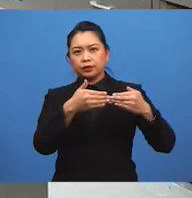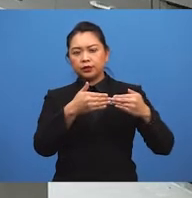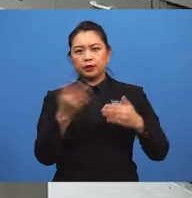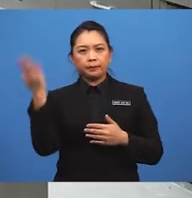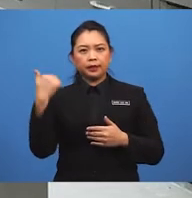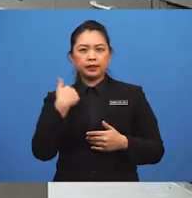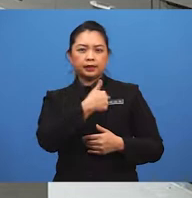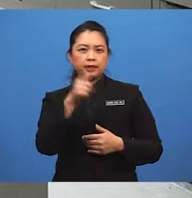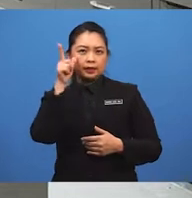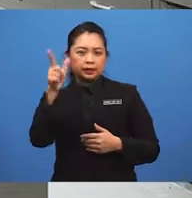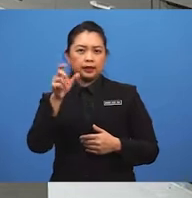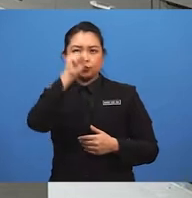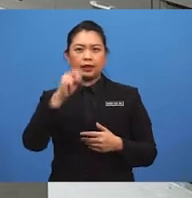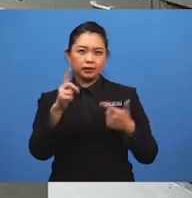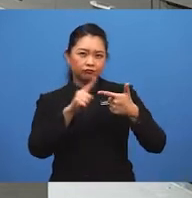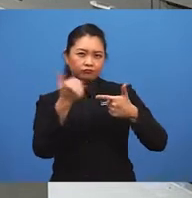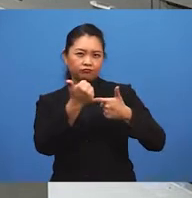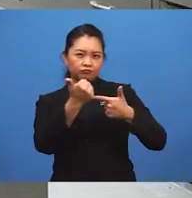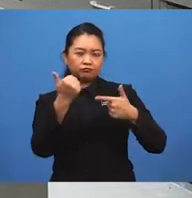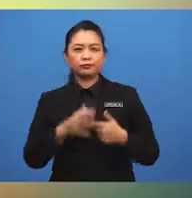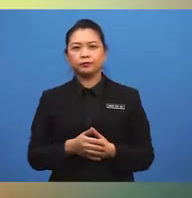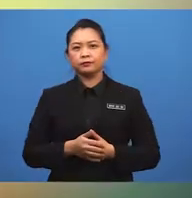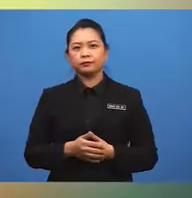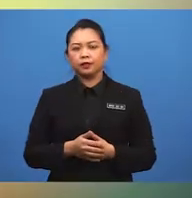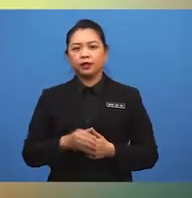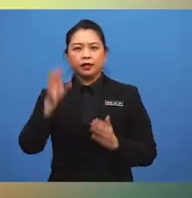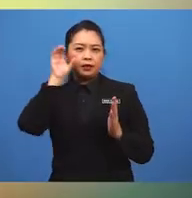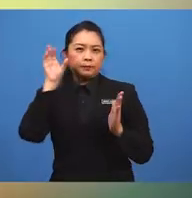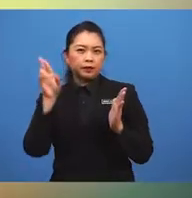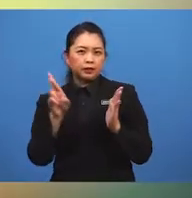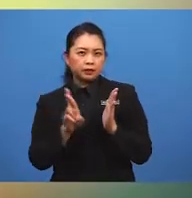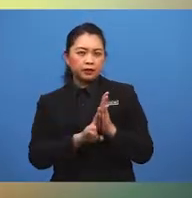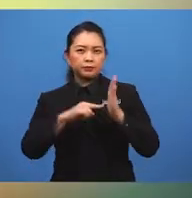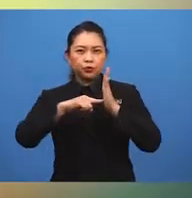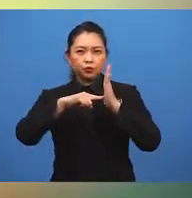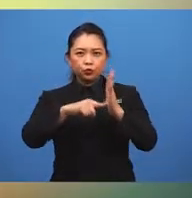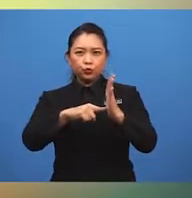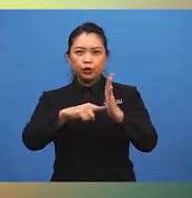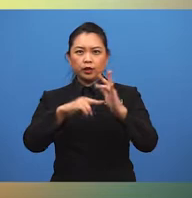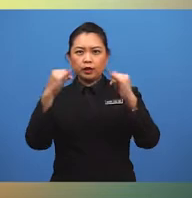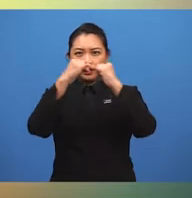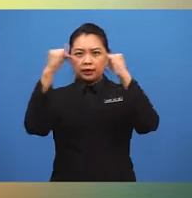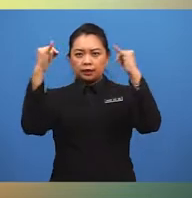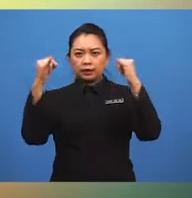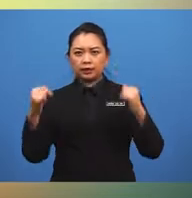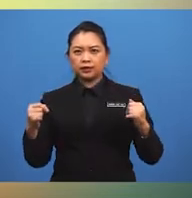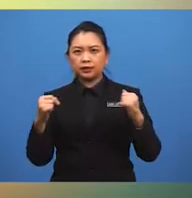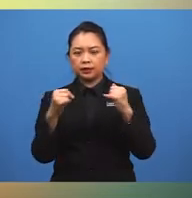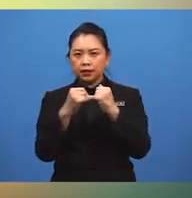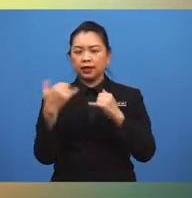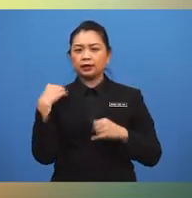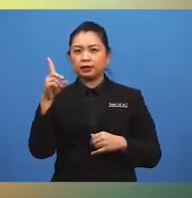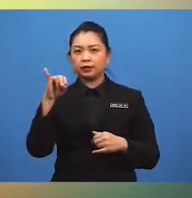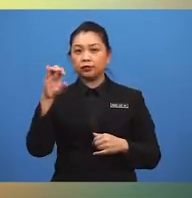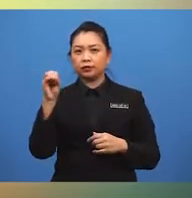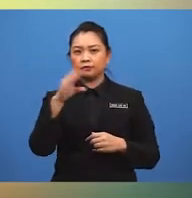Seterusnya, mari kita lihat soalan kedua. Gambar rajah menunjukkan litar yang mengandungi diod dan